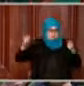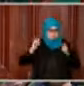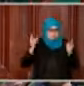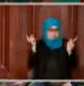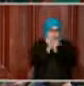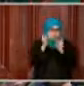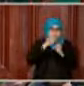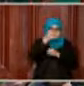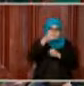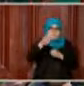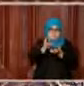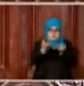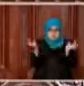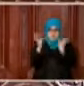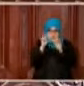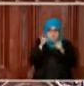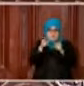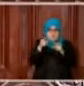فشعبنا أمانة